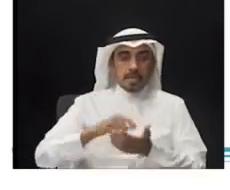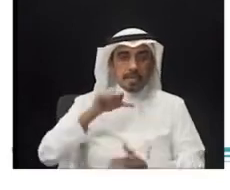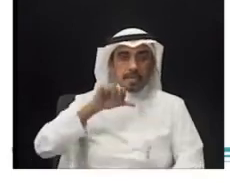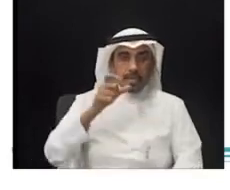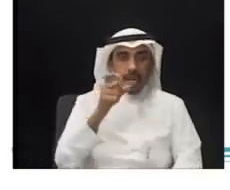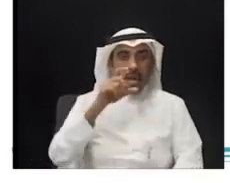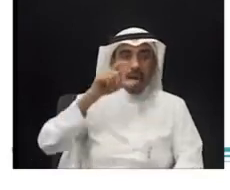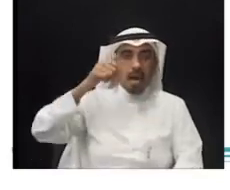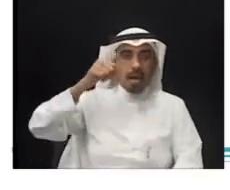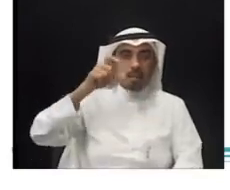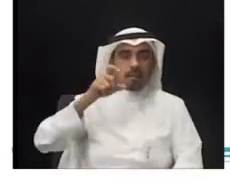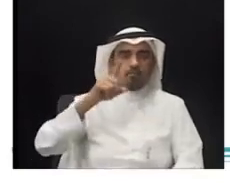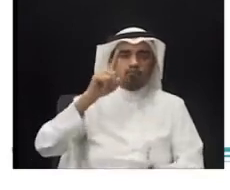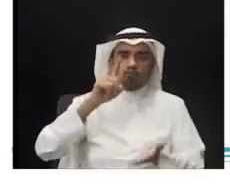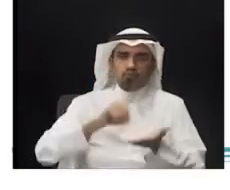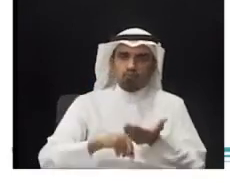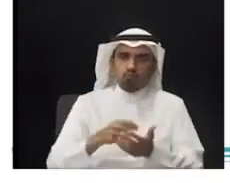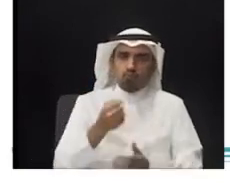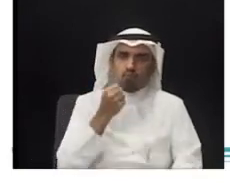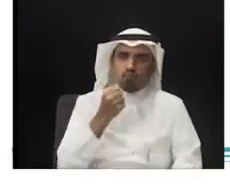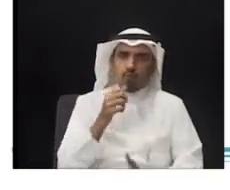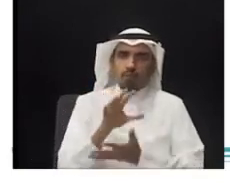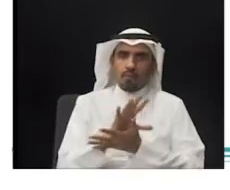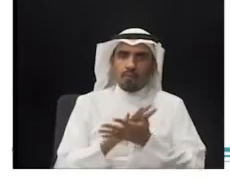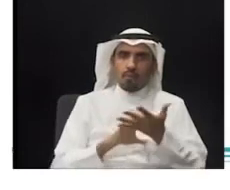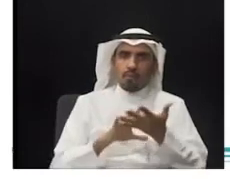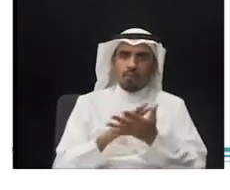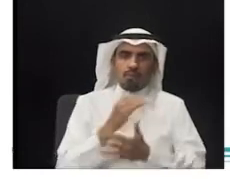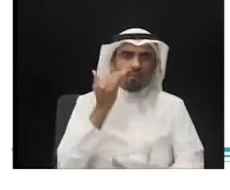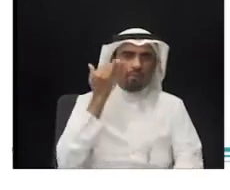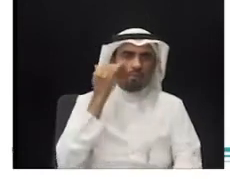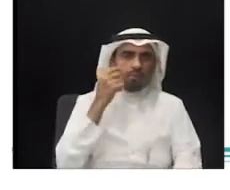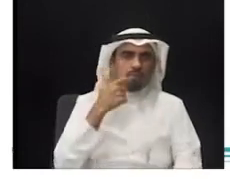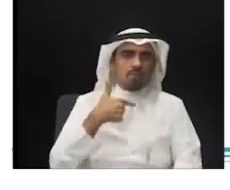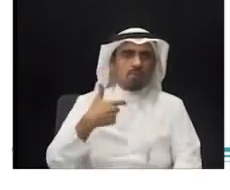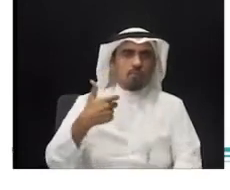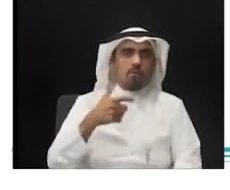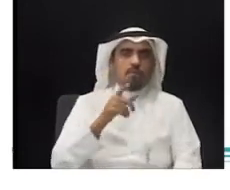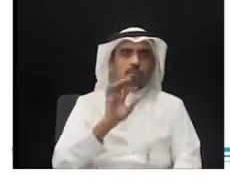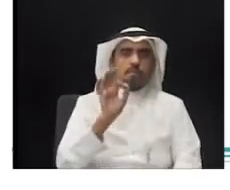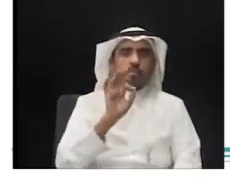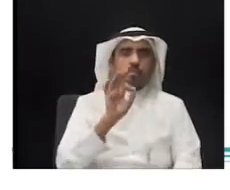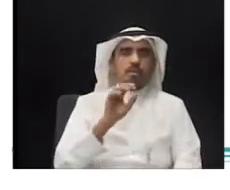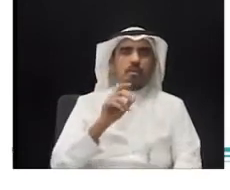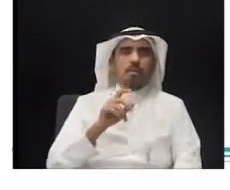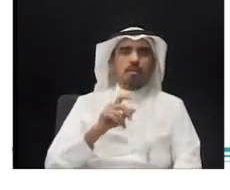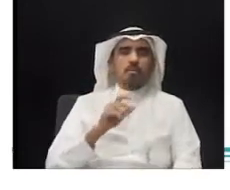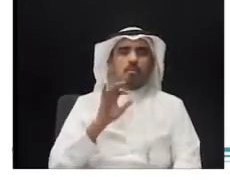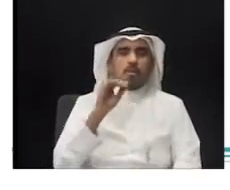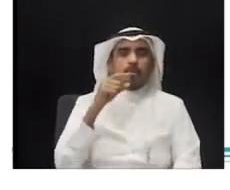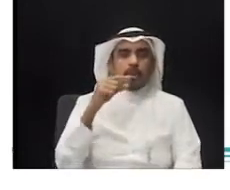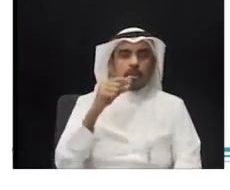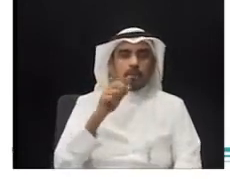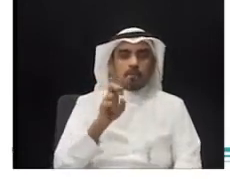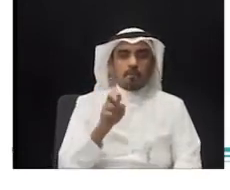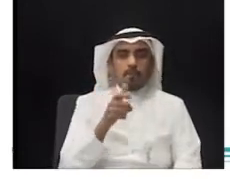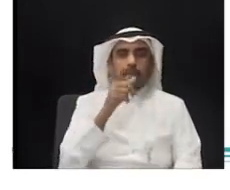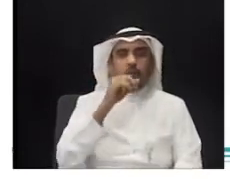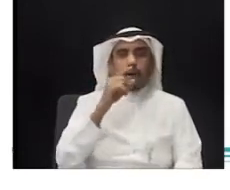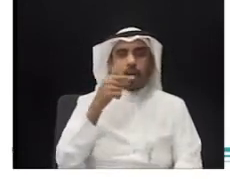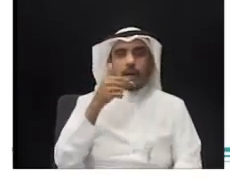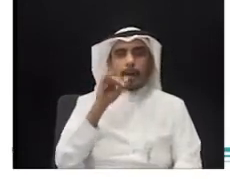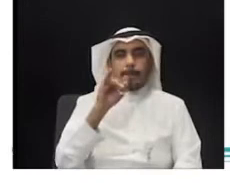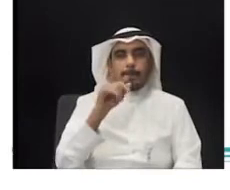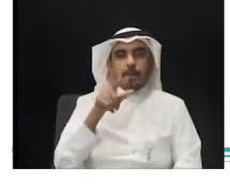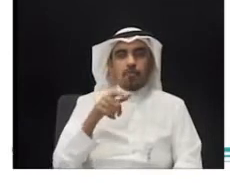إن وأن في الجمل الاسمية فهي تفيد تأكيد قوة الخبر في ذهن المتلقي. تقول مثلا